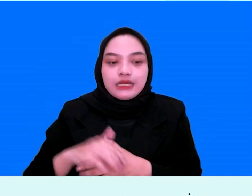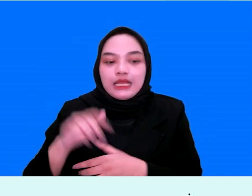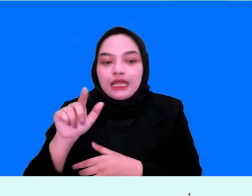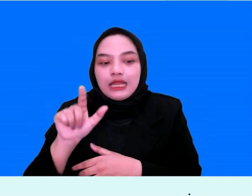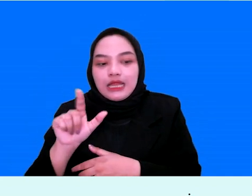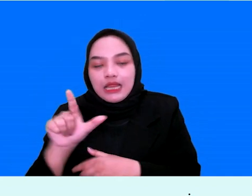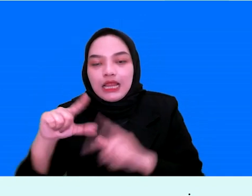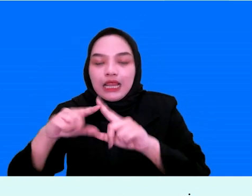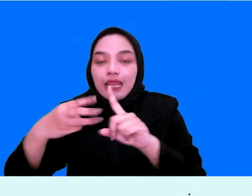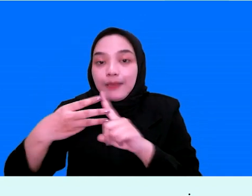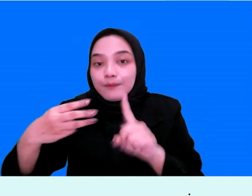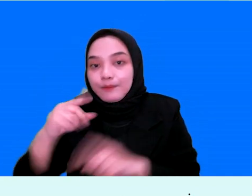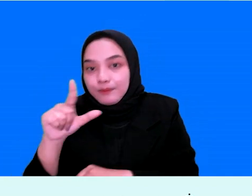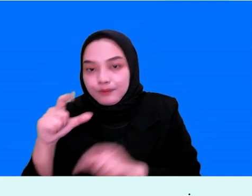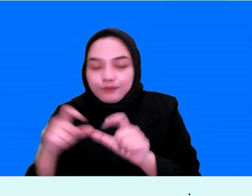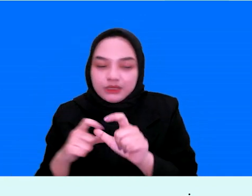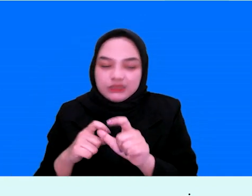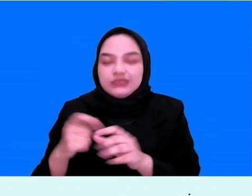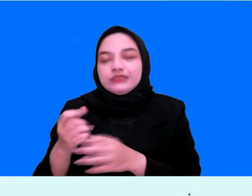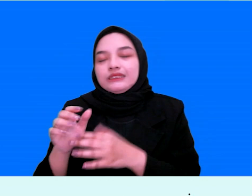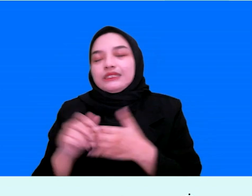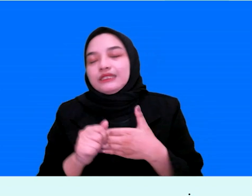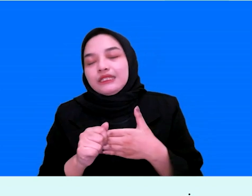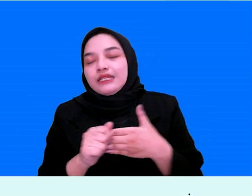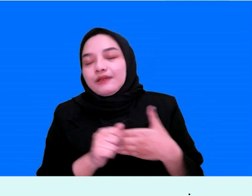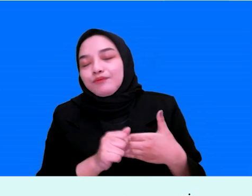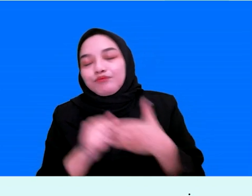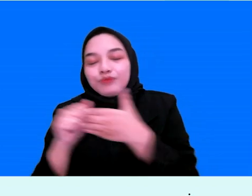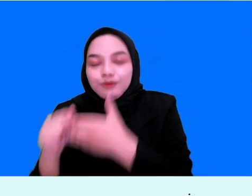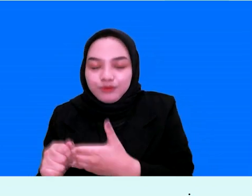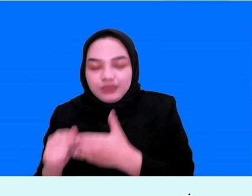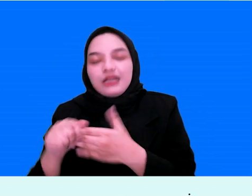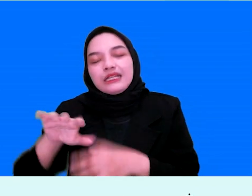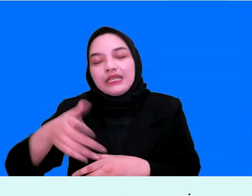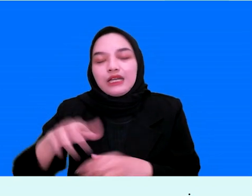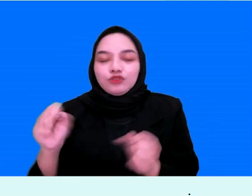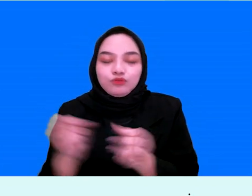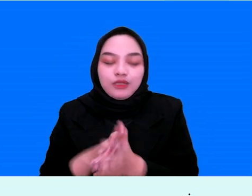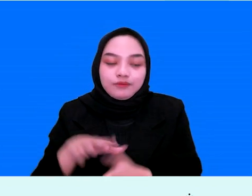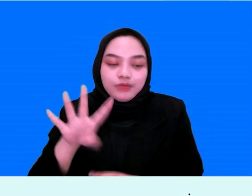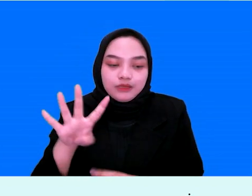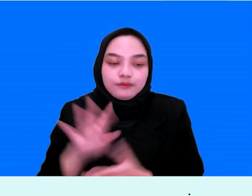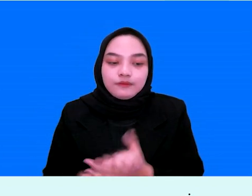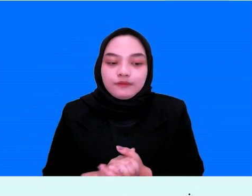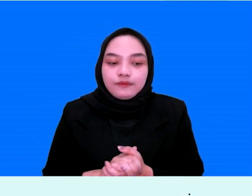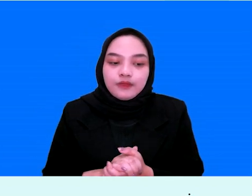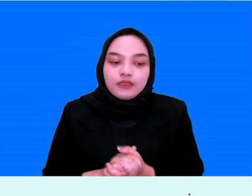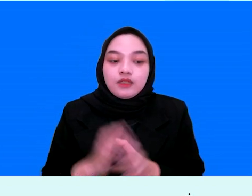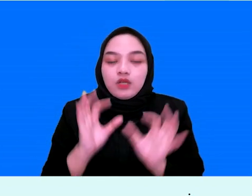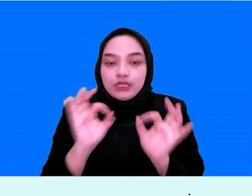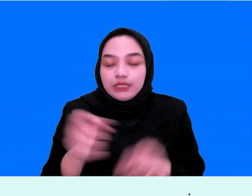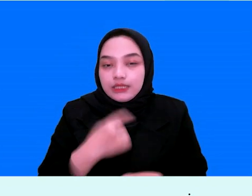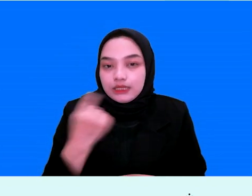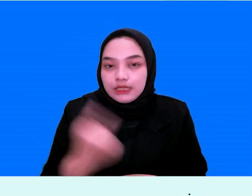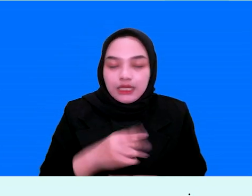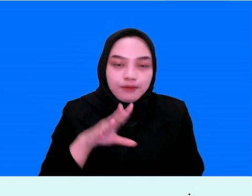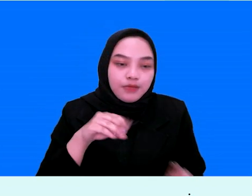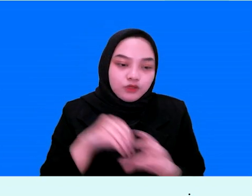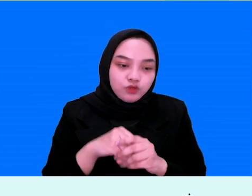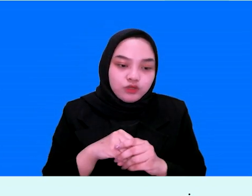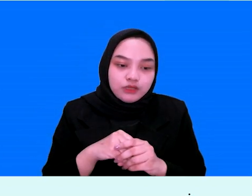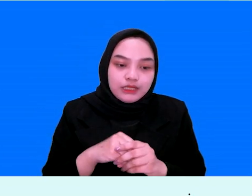or instruction yang ada jumlahnya itu 4 gitu. Lanjut. Oke, kita masuk